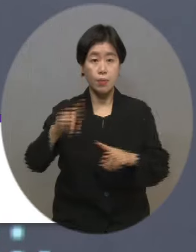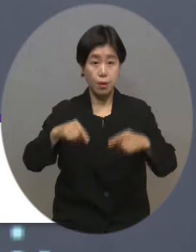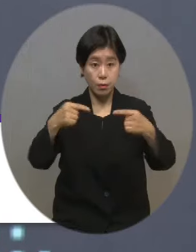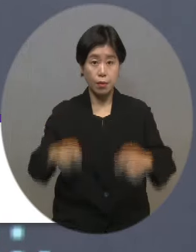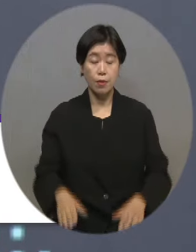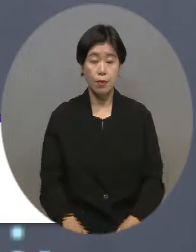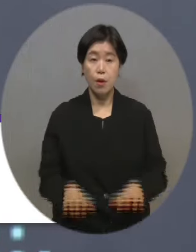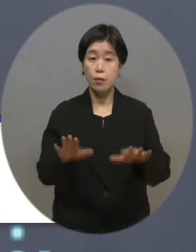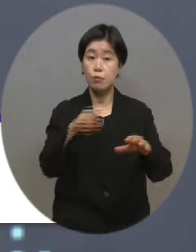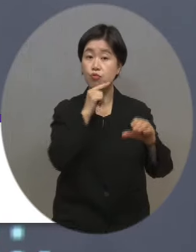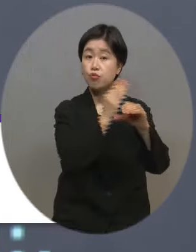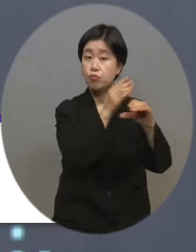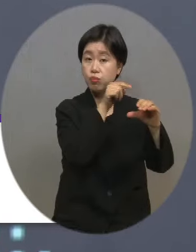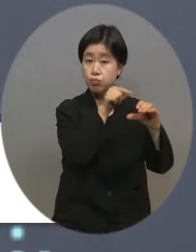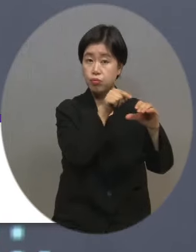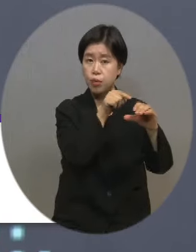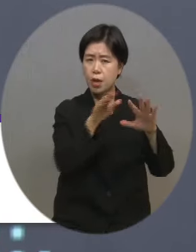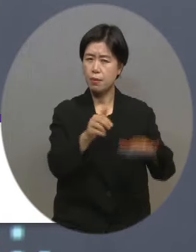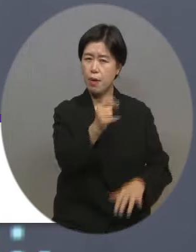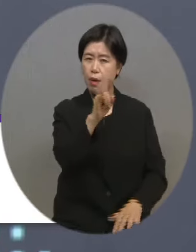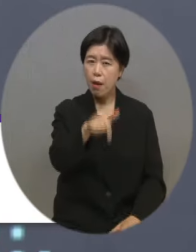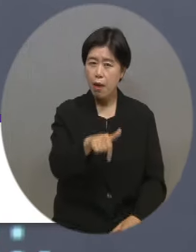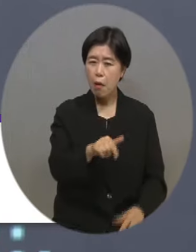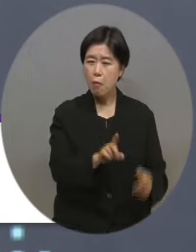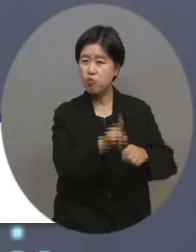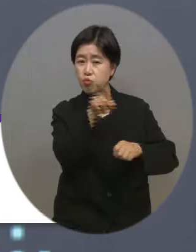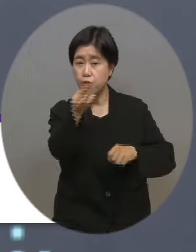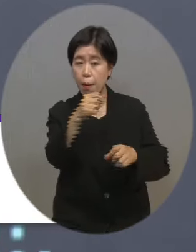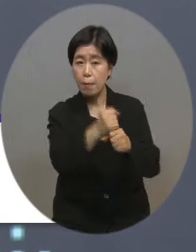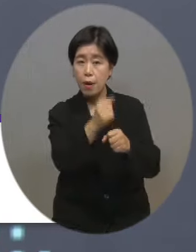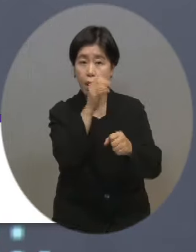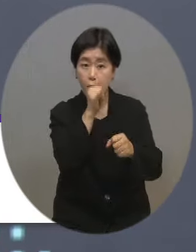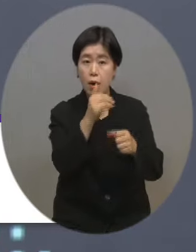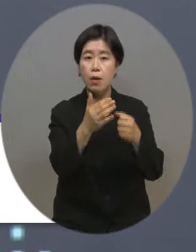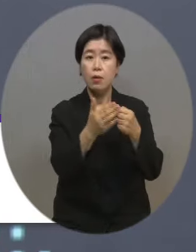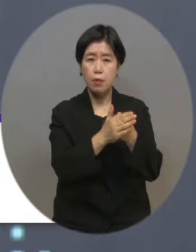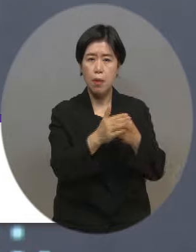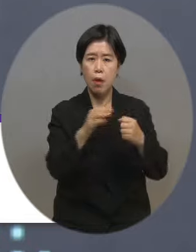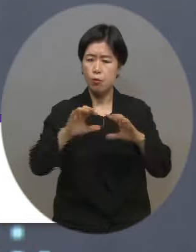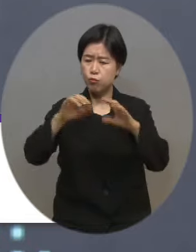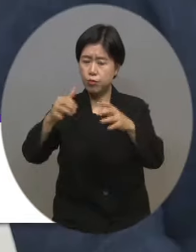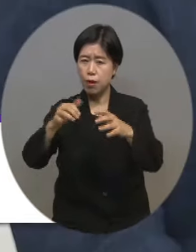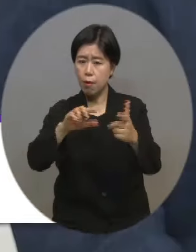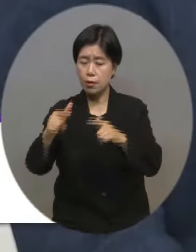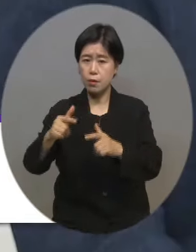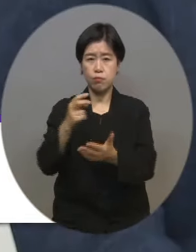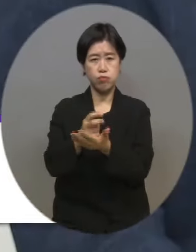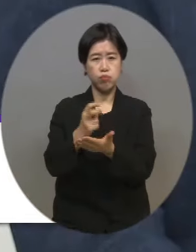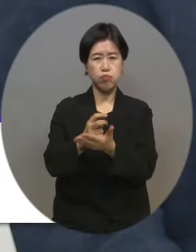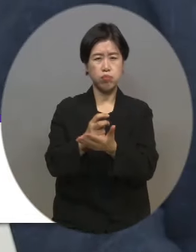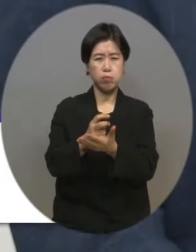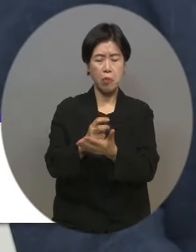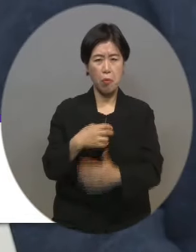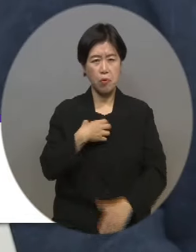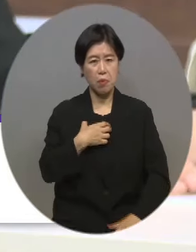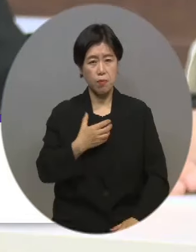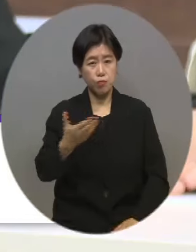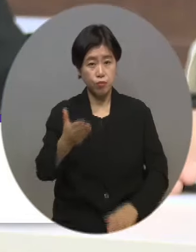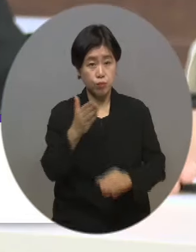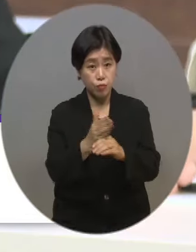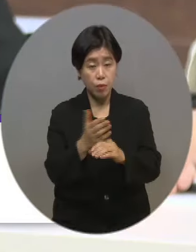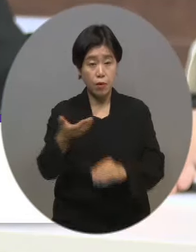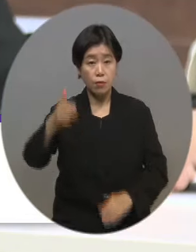핵과 미사일을 개발하면서 국제 규범을 훼손하고 국제사회의 평화를 위협하고 있지만 대한민국과 국제사회는